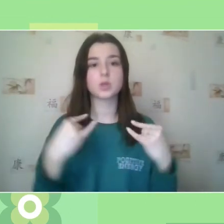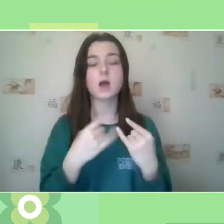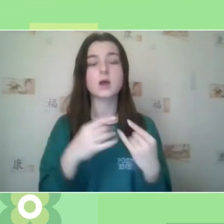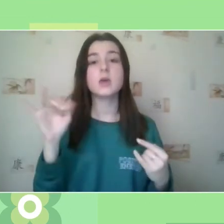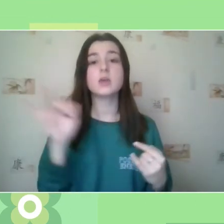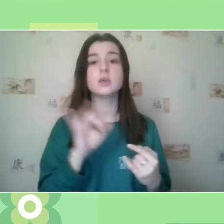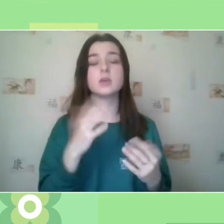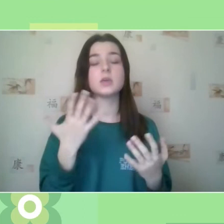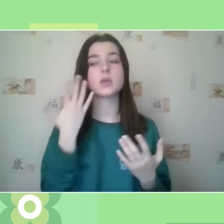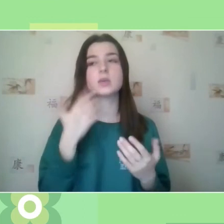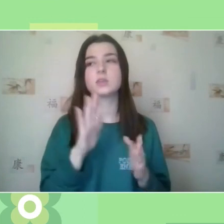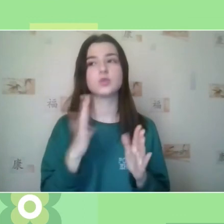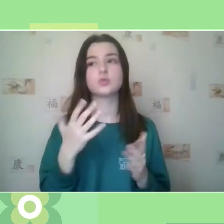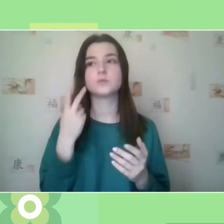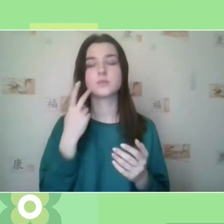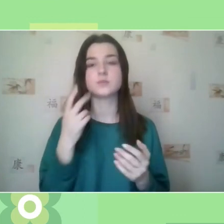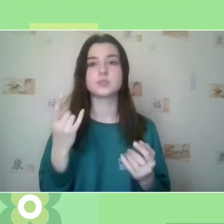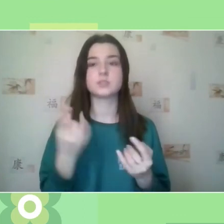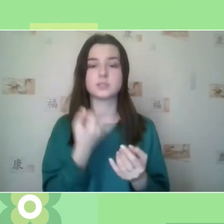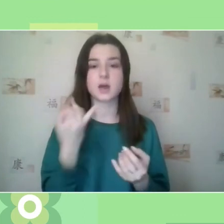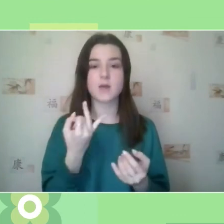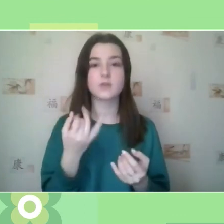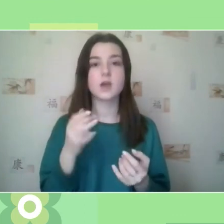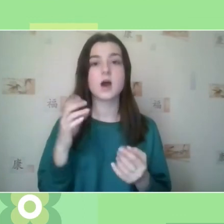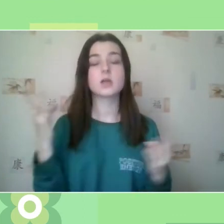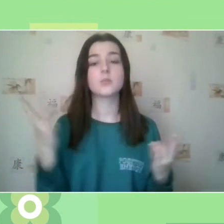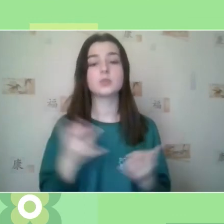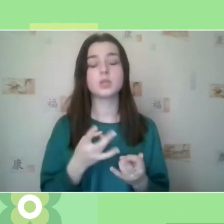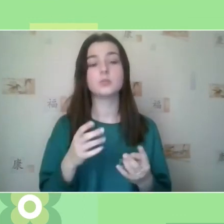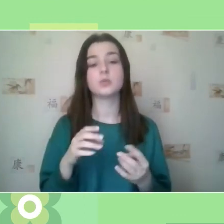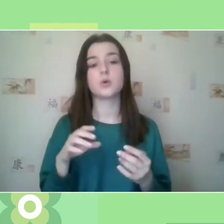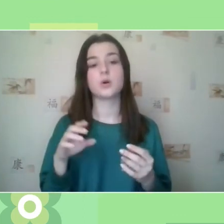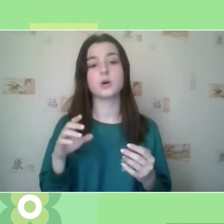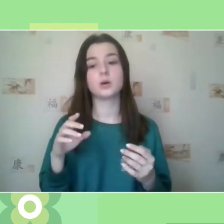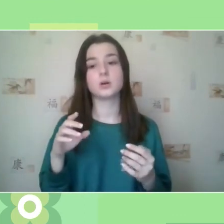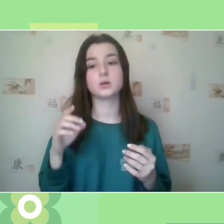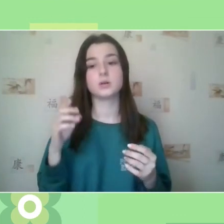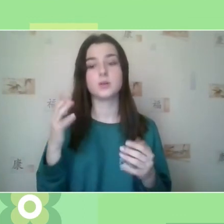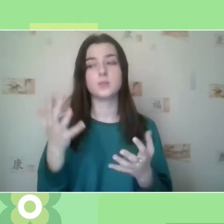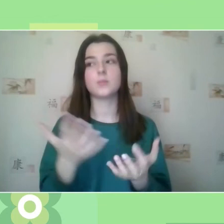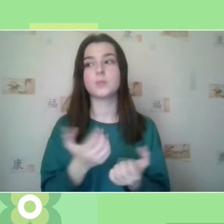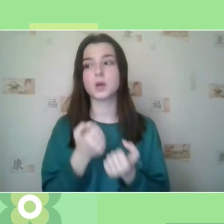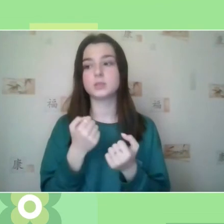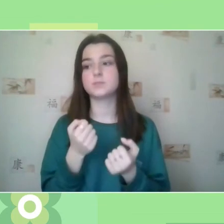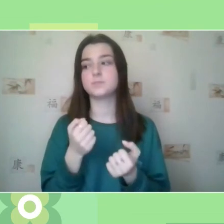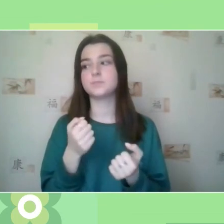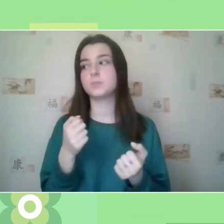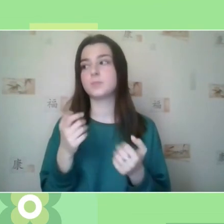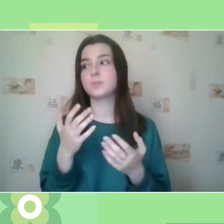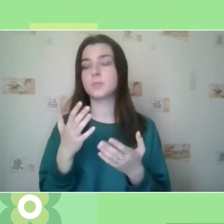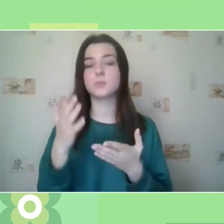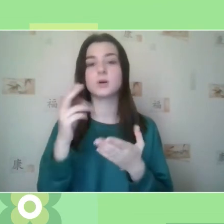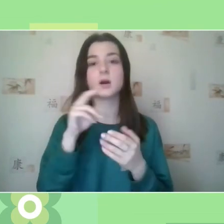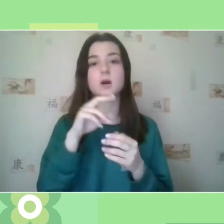да? Пропонувати свої ідеї, пропозиції до програм цільових, там з національно-патріотичного виховання,